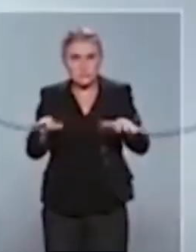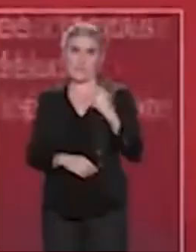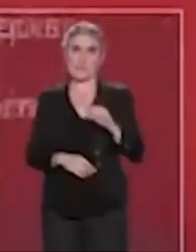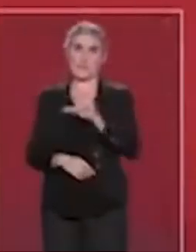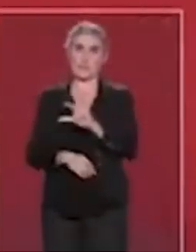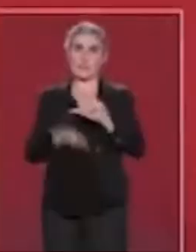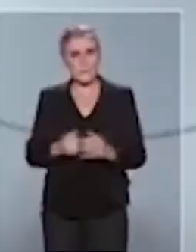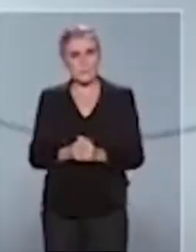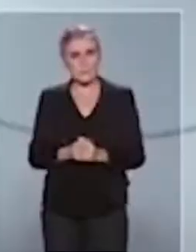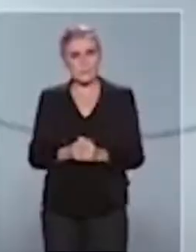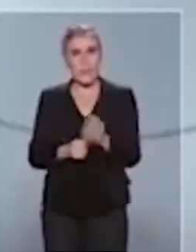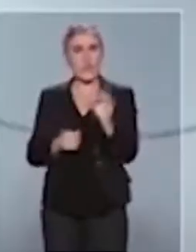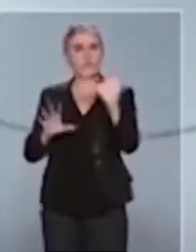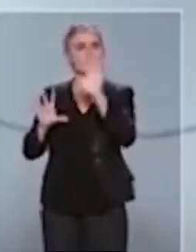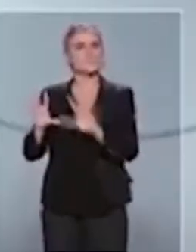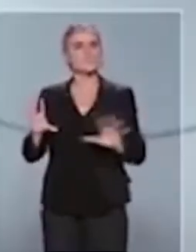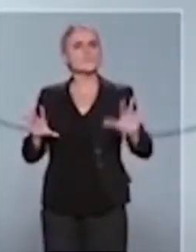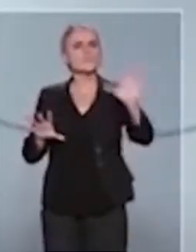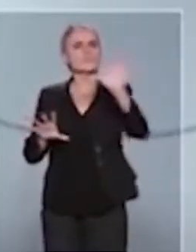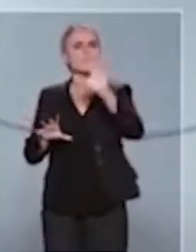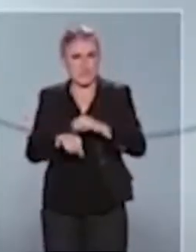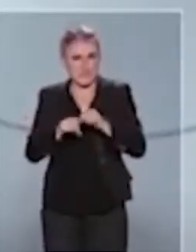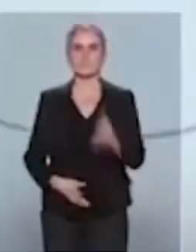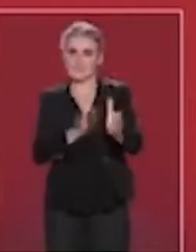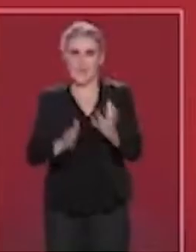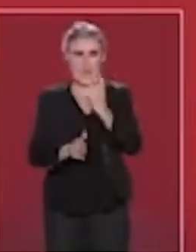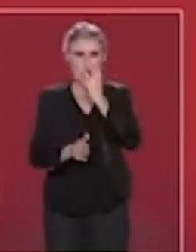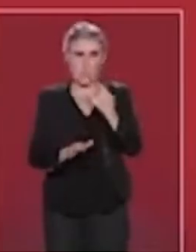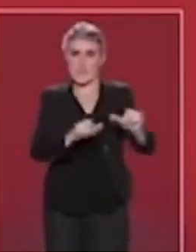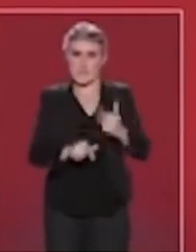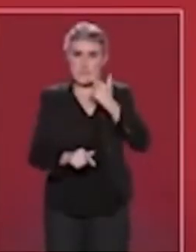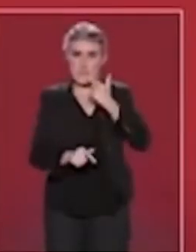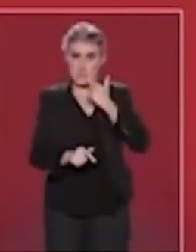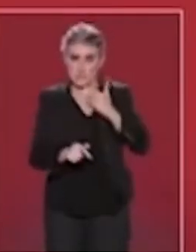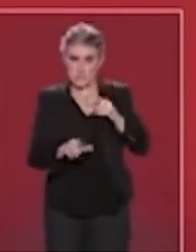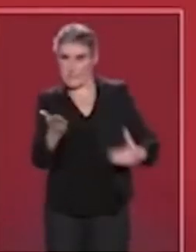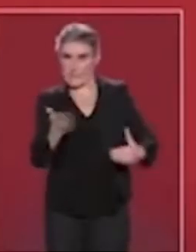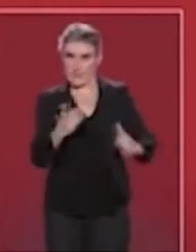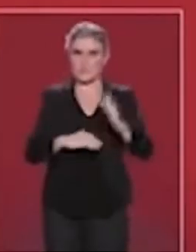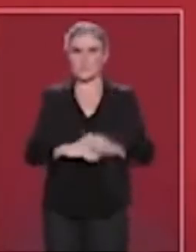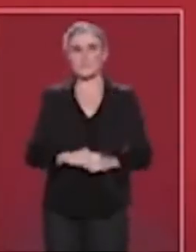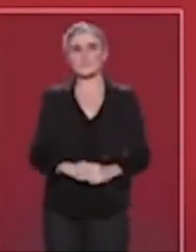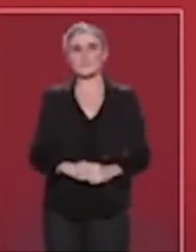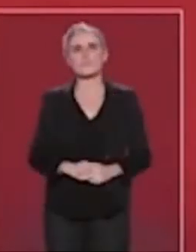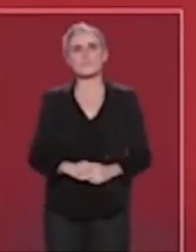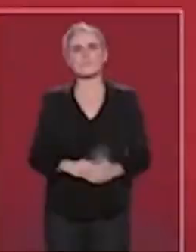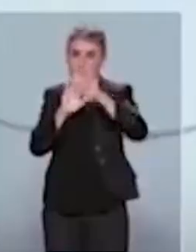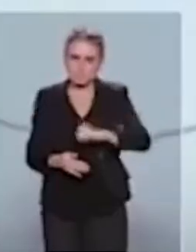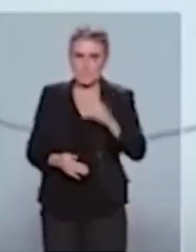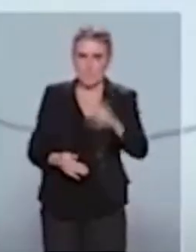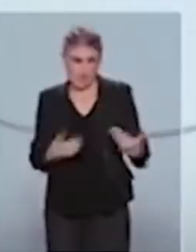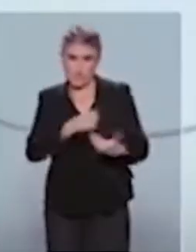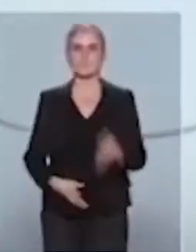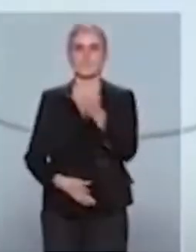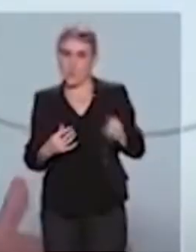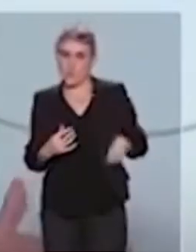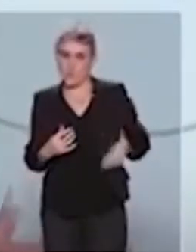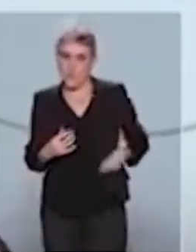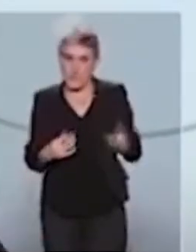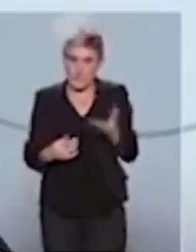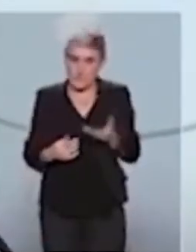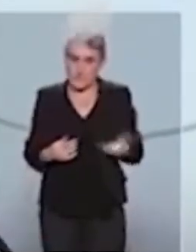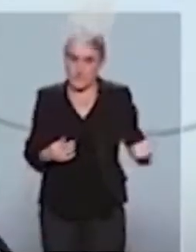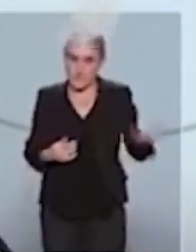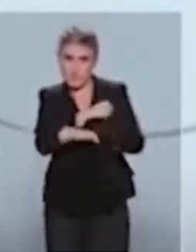527 virus sont décédés à une vitesse que même les plus complexes soient plus nationales. Elle a dit de la première vague que nous sommes plus complexes.